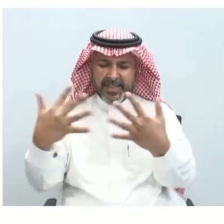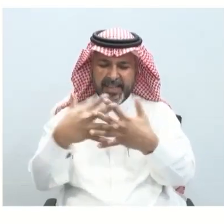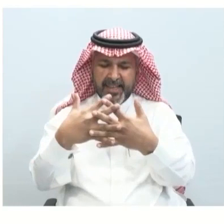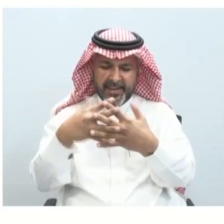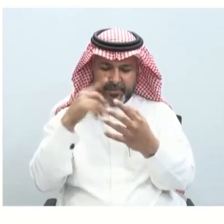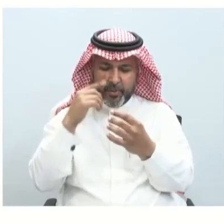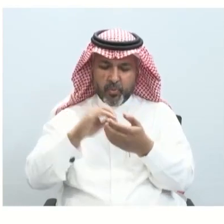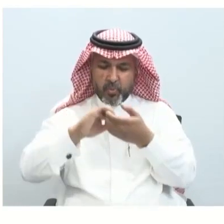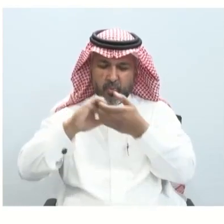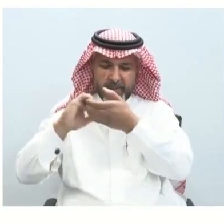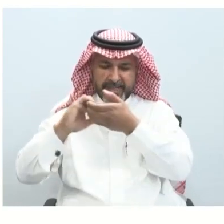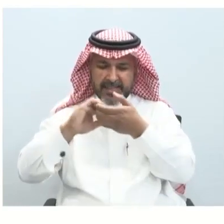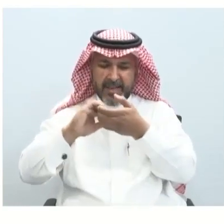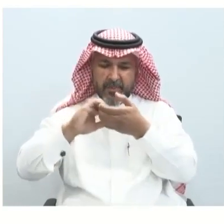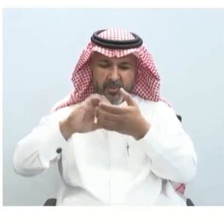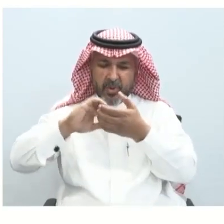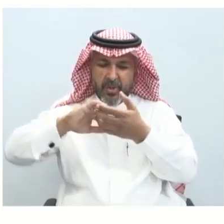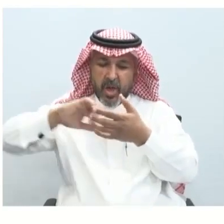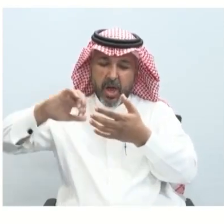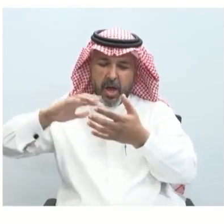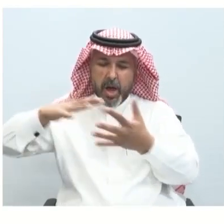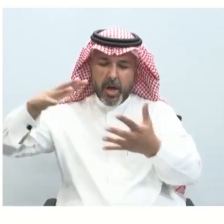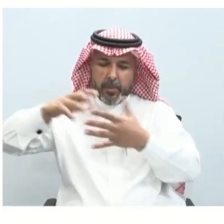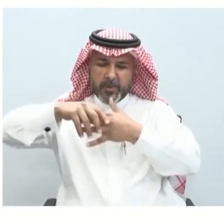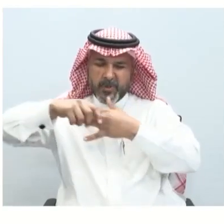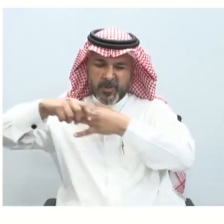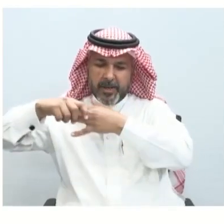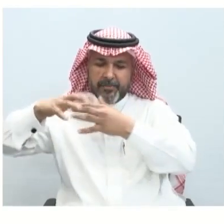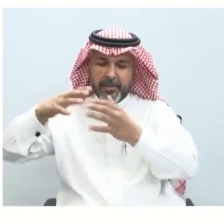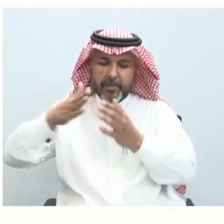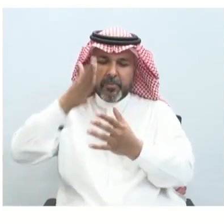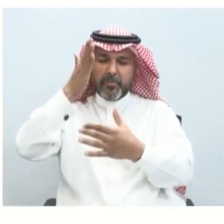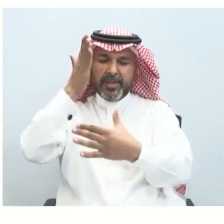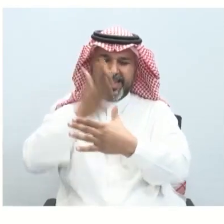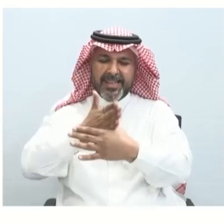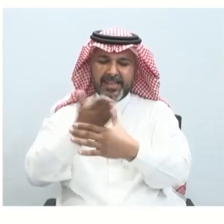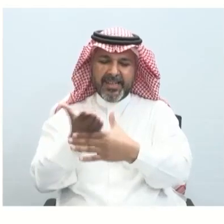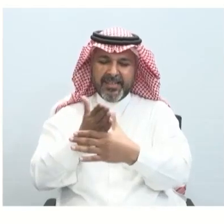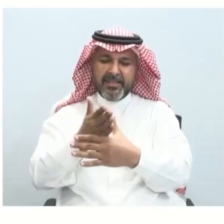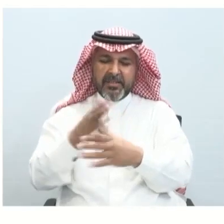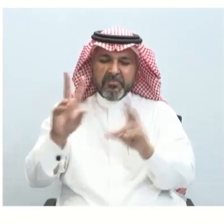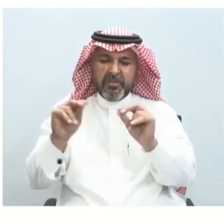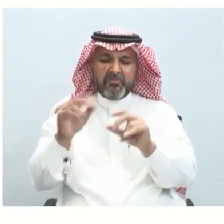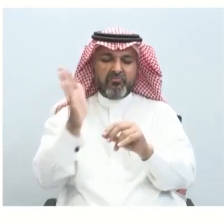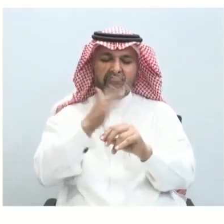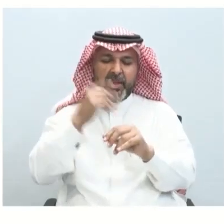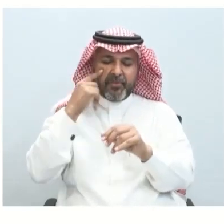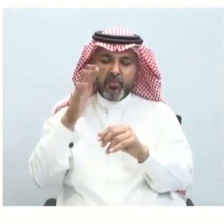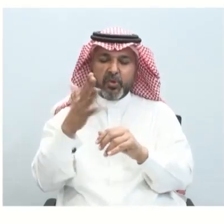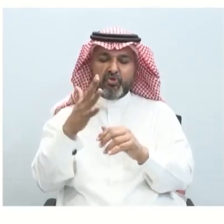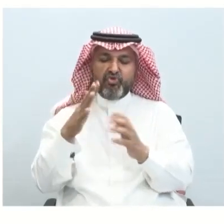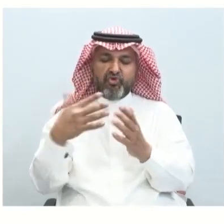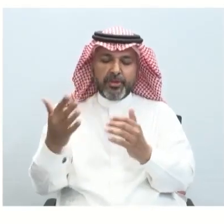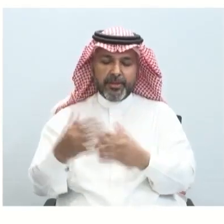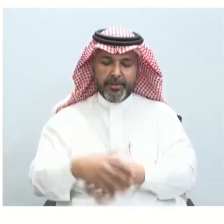وجود السنترومير بشكل غير متساوي مما قد يؤدي الى انقسام الماده الوراثيه بشكل غير متساوي فينتج خلايا جديده